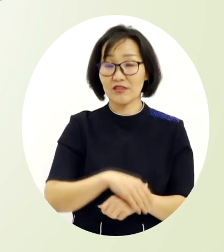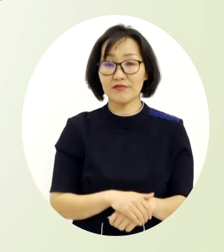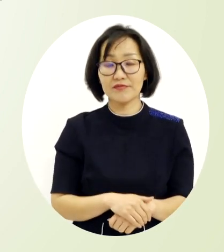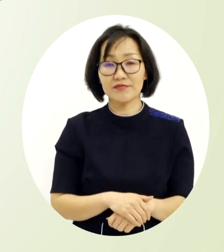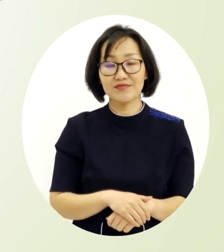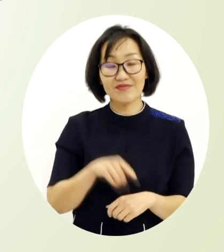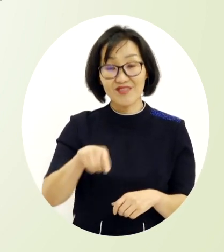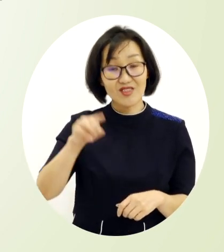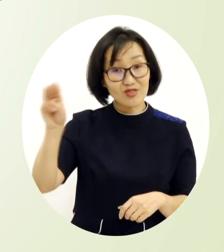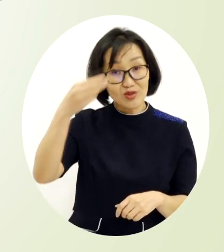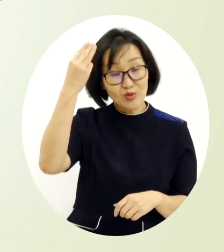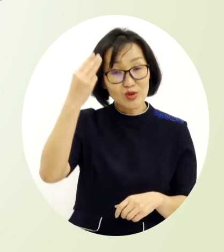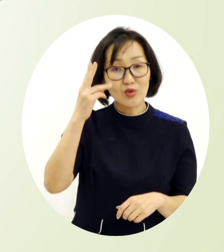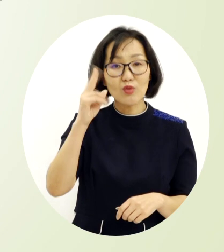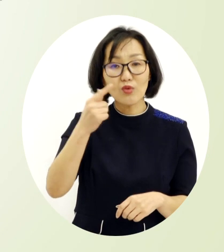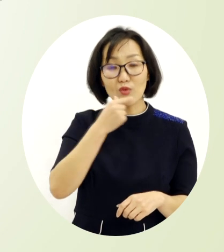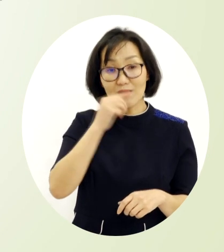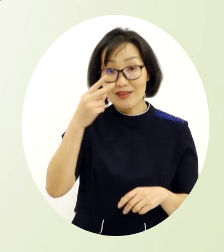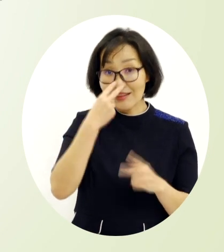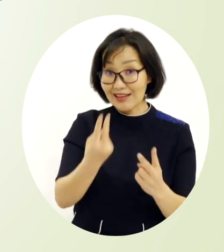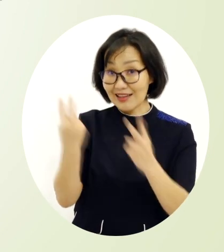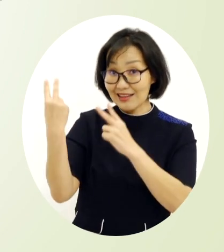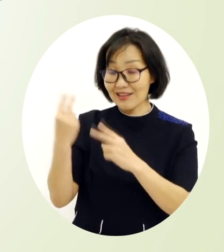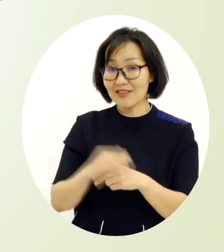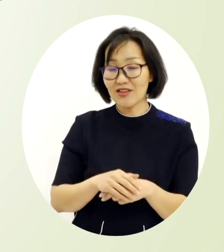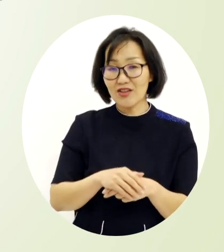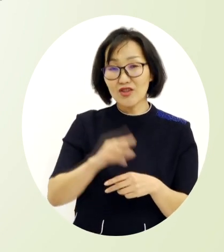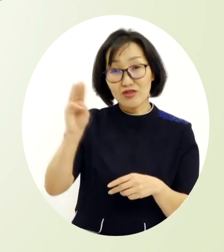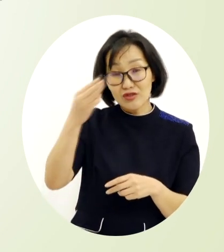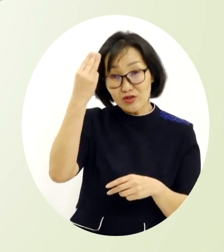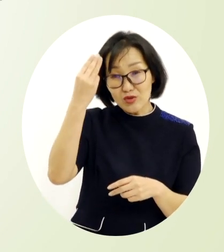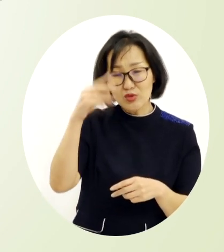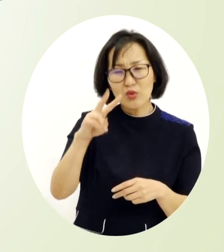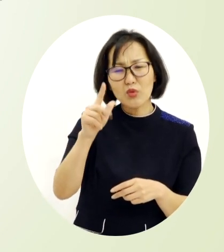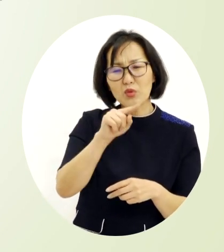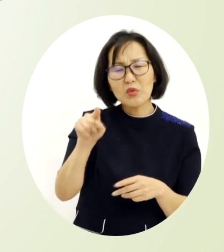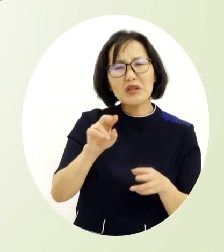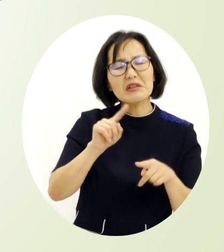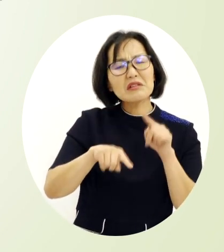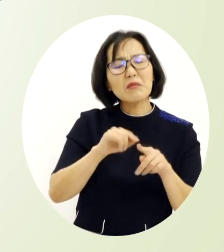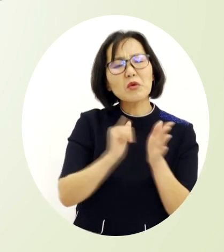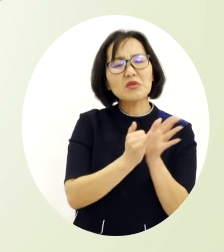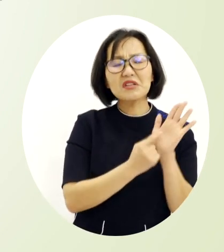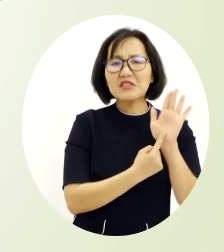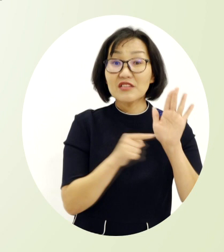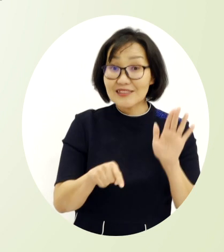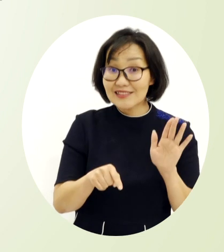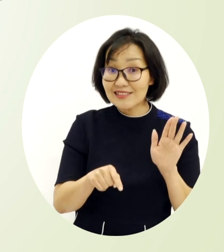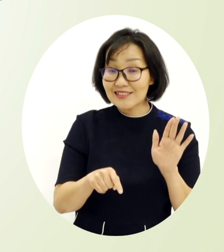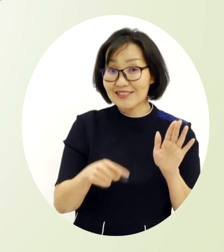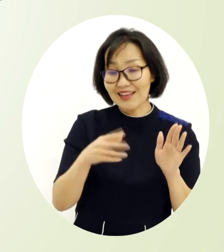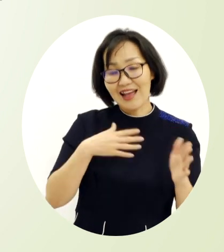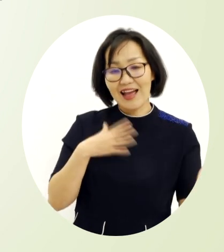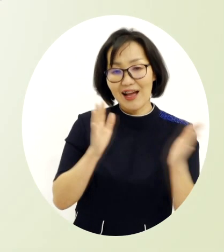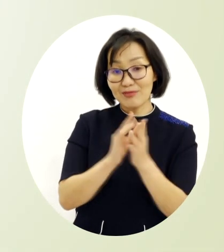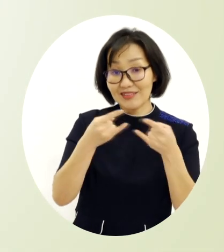тухайн хэсэгт тодруулсан үгнүүд байгаа. Эдгээр үгнүүд нь энэ ихэд яг ямар утгыг илэрхийлж орж байна вэ?